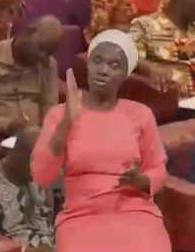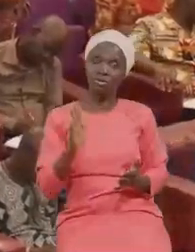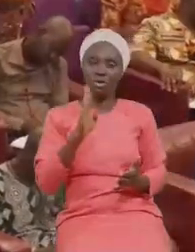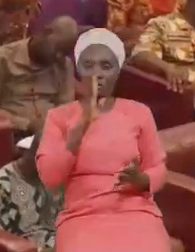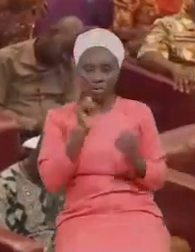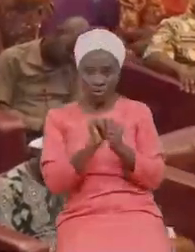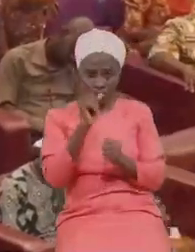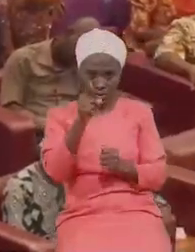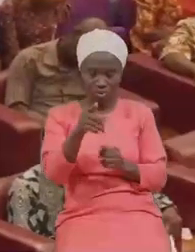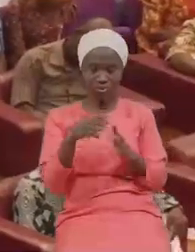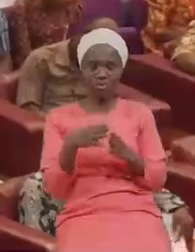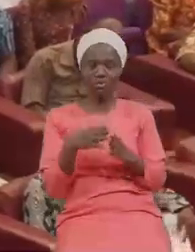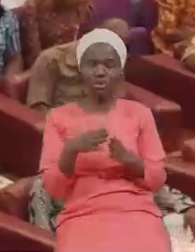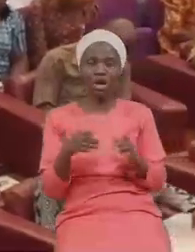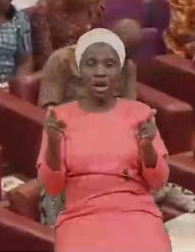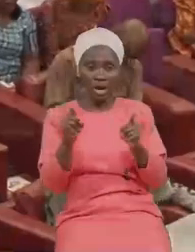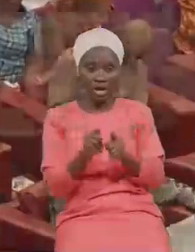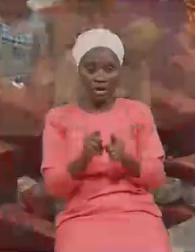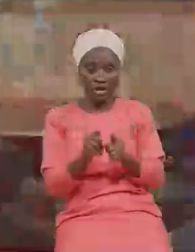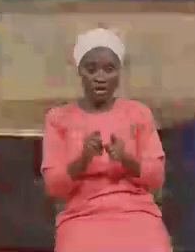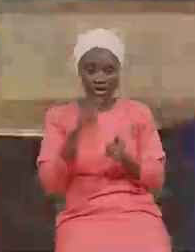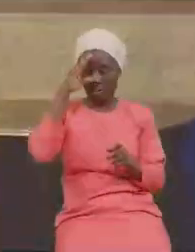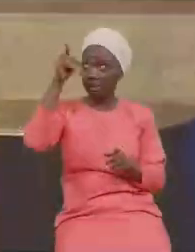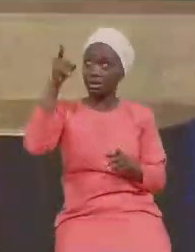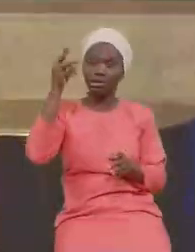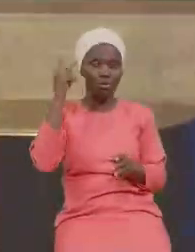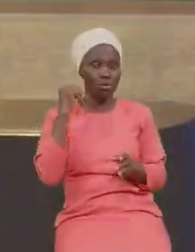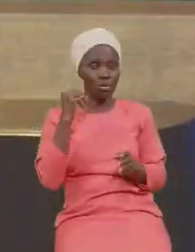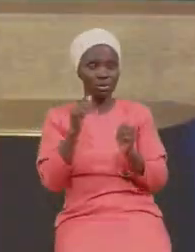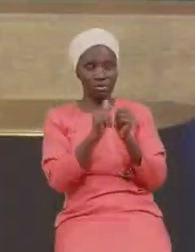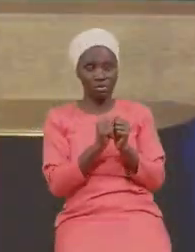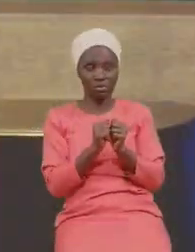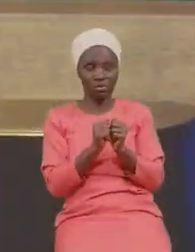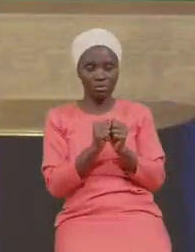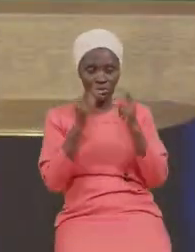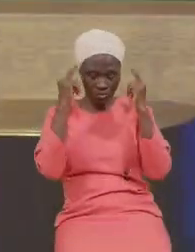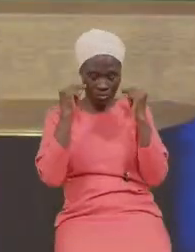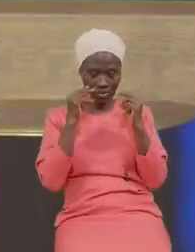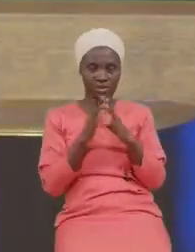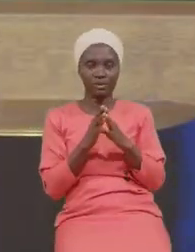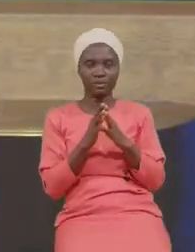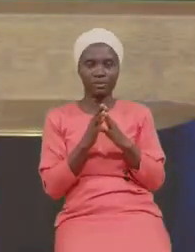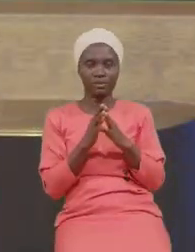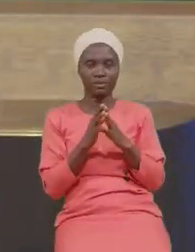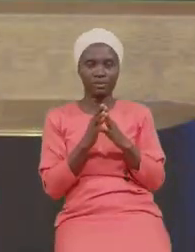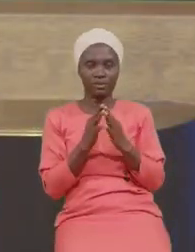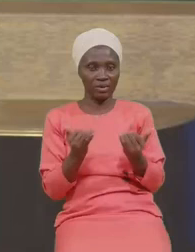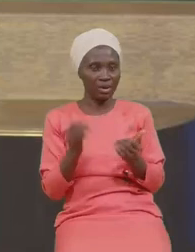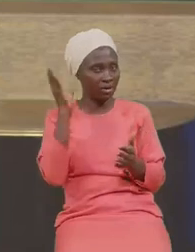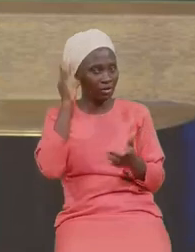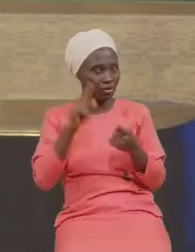Ener ton Dieu être avec toi comme il a été avec Moïse voilà ce que les gens disent